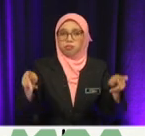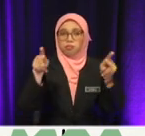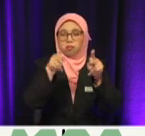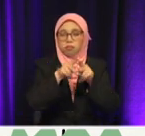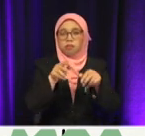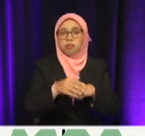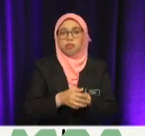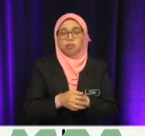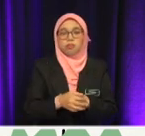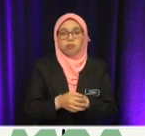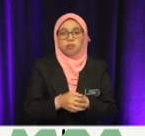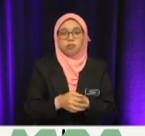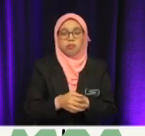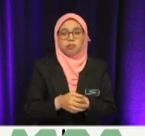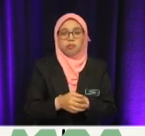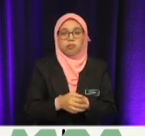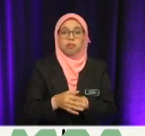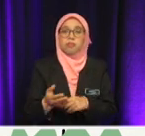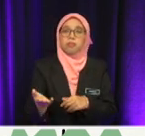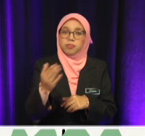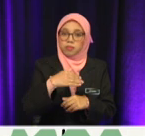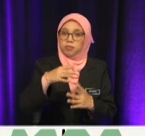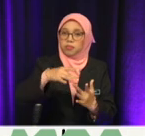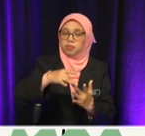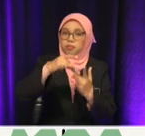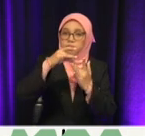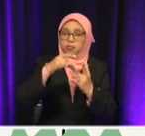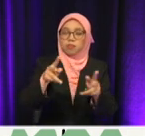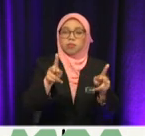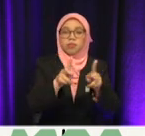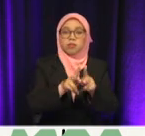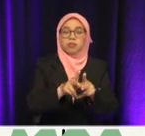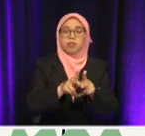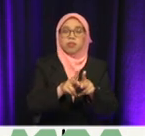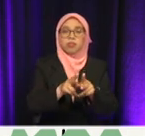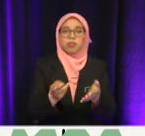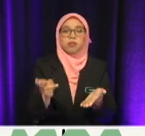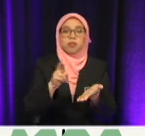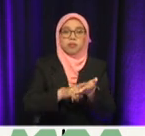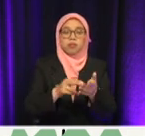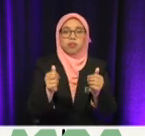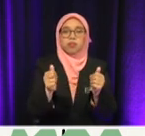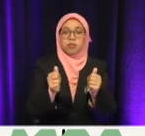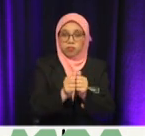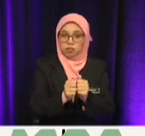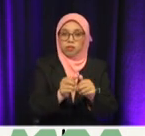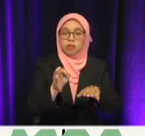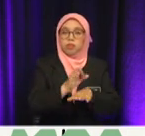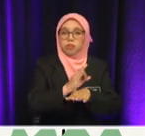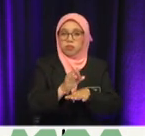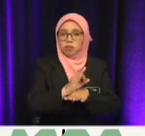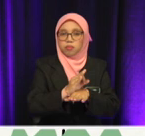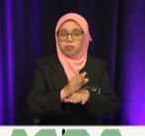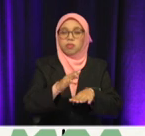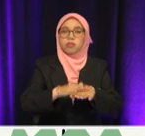jadi mari kita pilih dan padankan jenis rekod di atas dengan fungsi dan kepentingan rekod